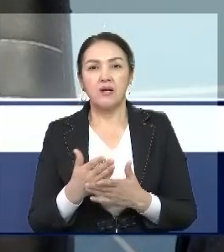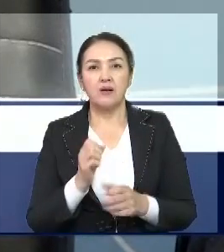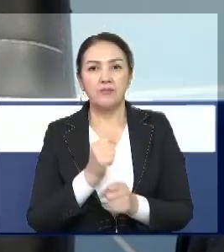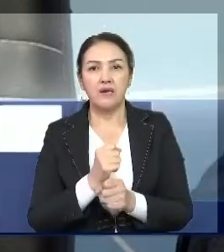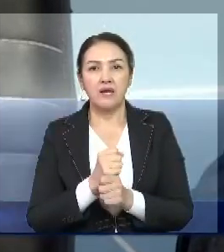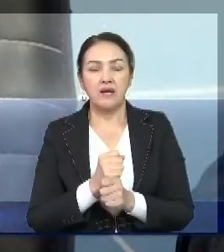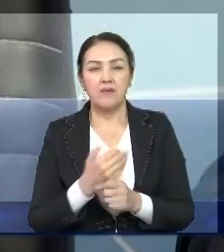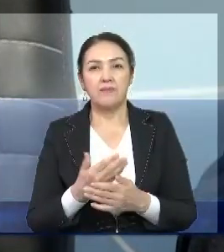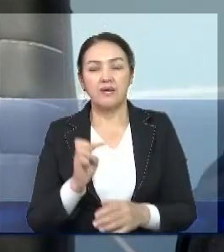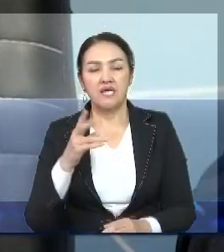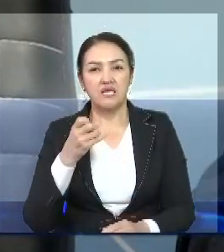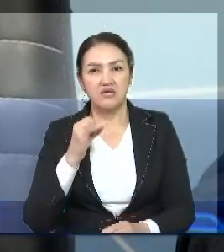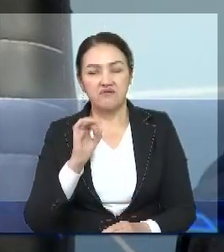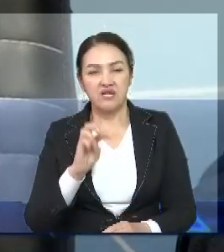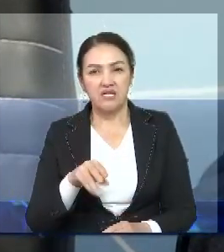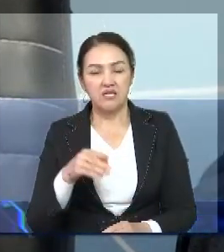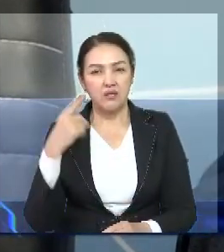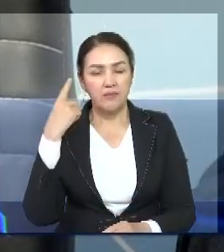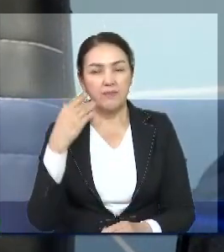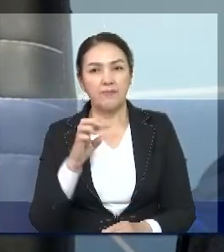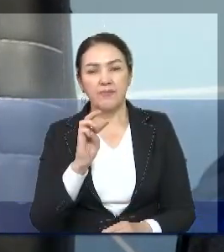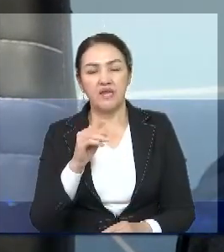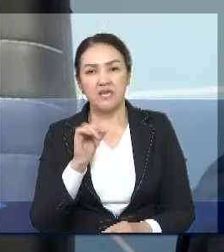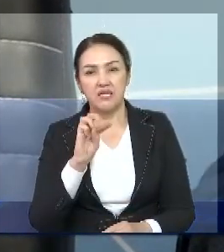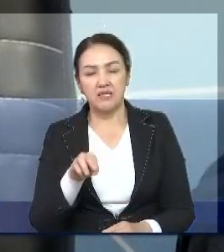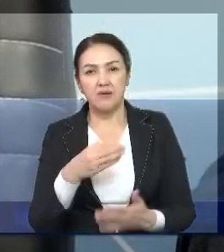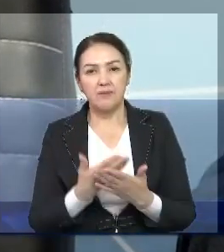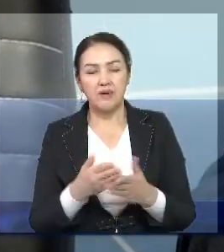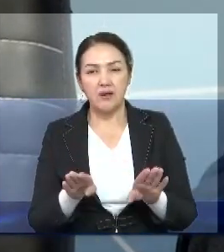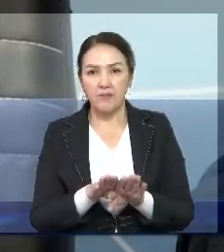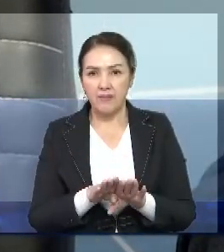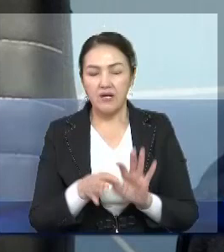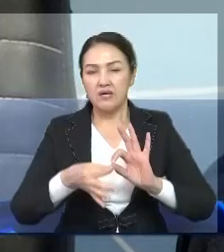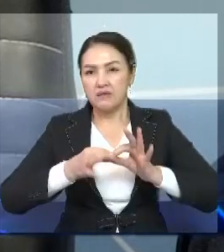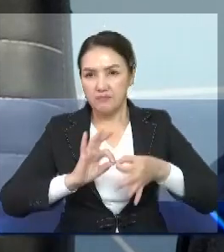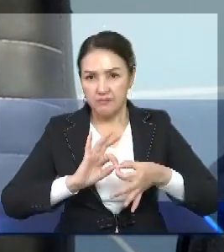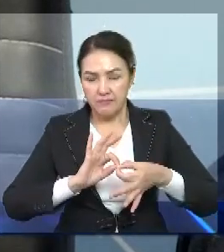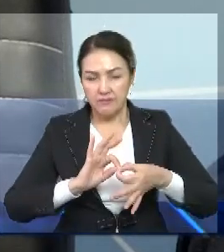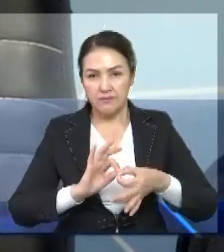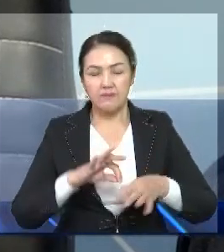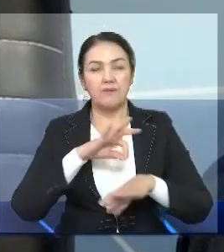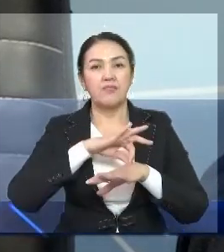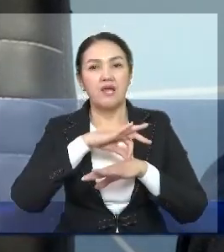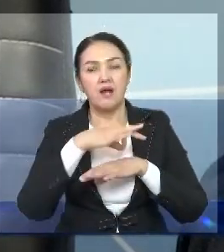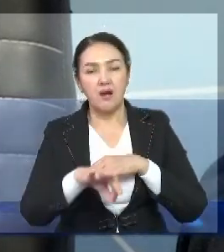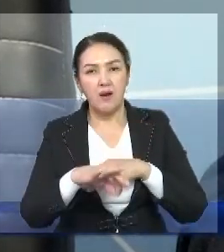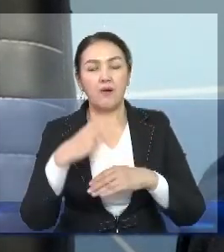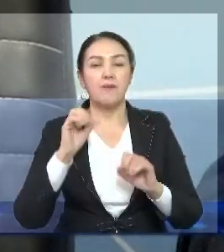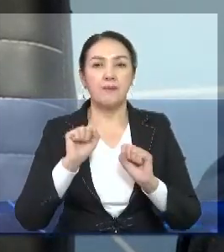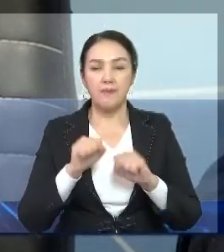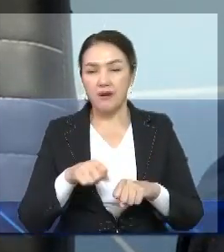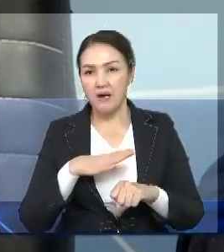Бұл менингенцефалит көріністері. Міне осы тараптан осындай қиын, ауыр